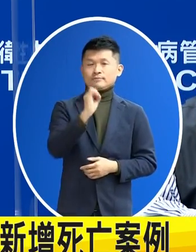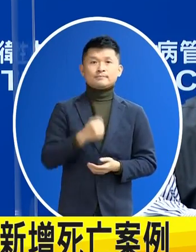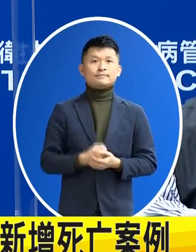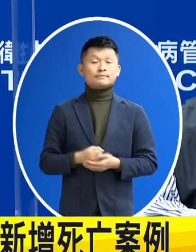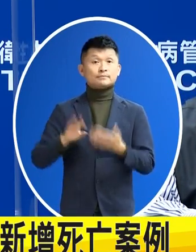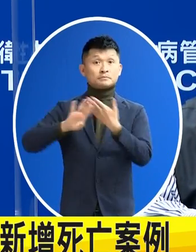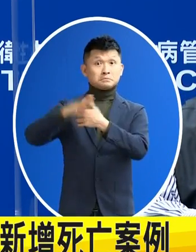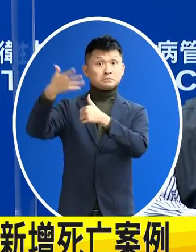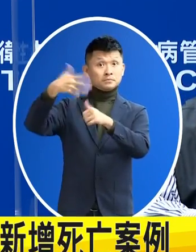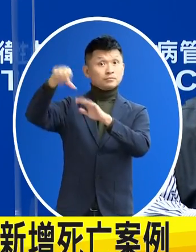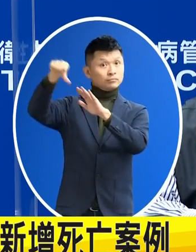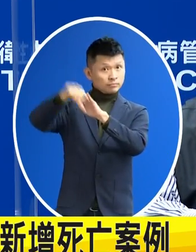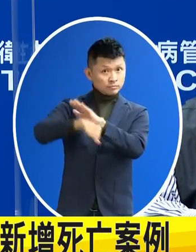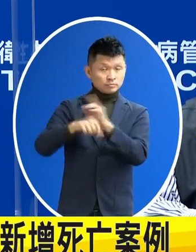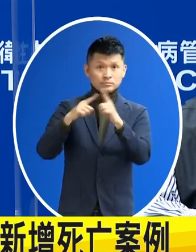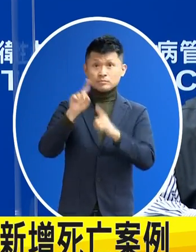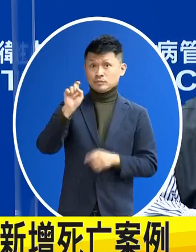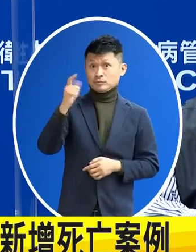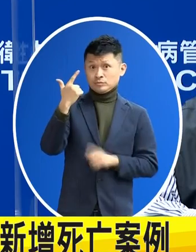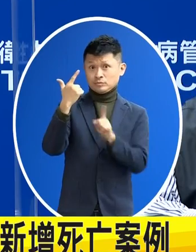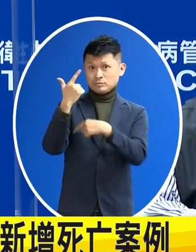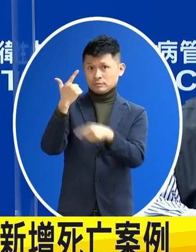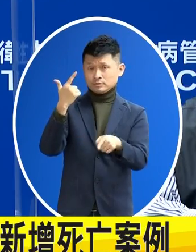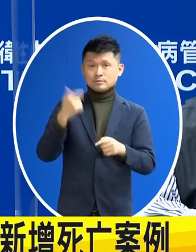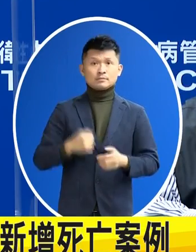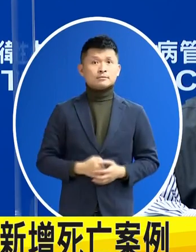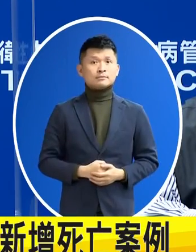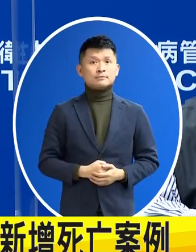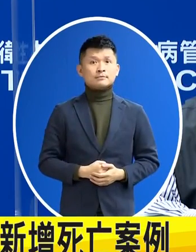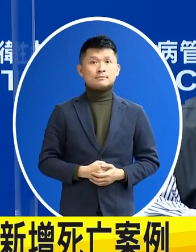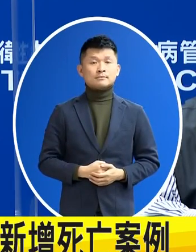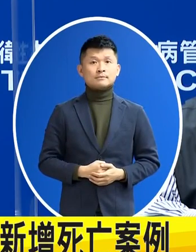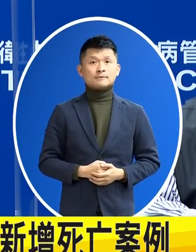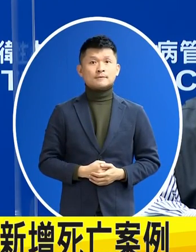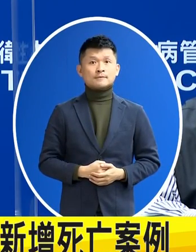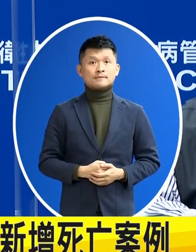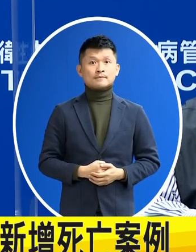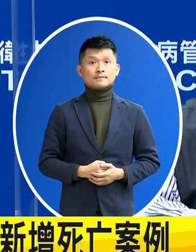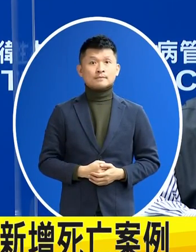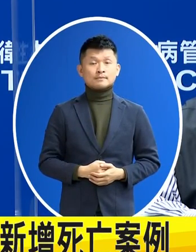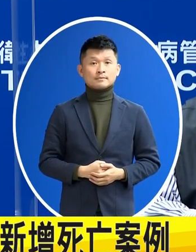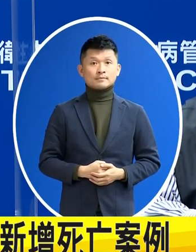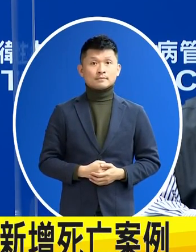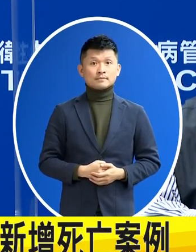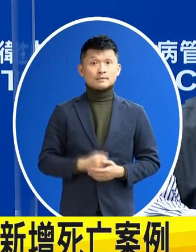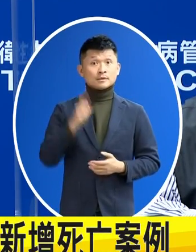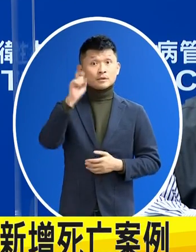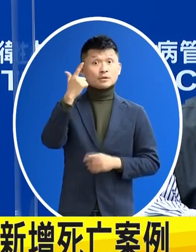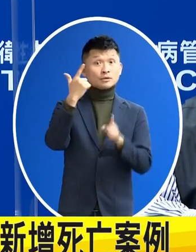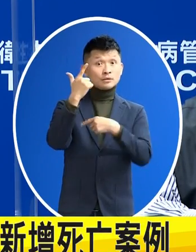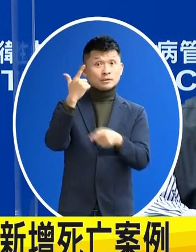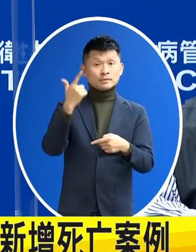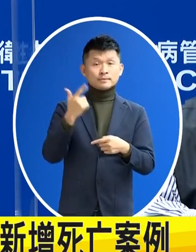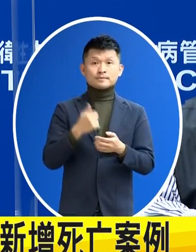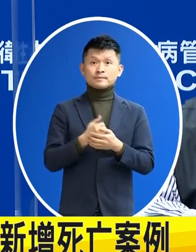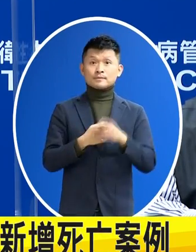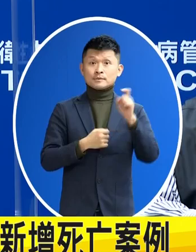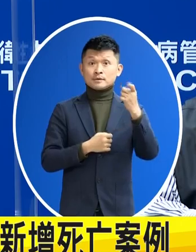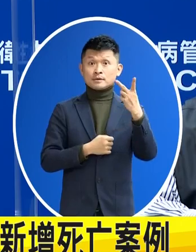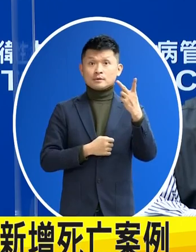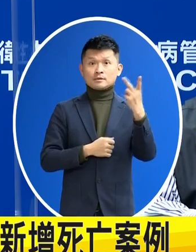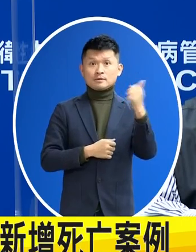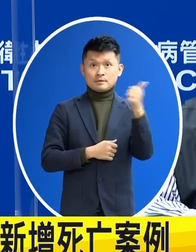那境外这移入的有16例哈。那每哈，总共是16例，是12位男性，